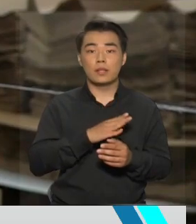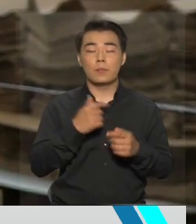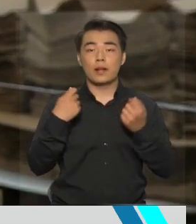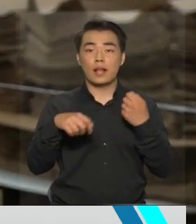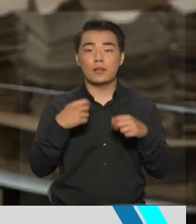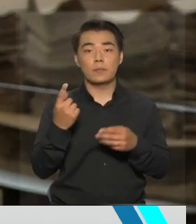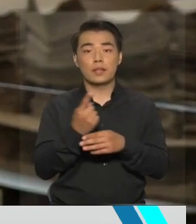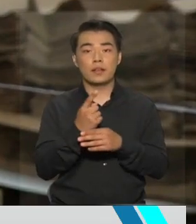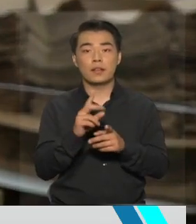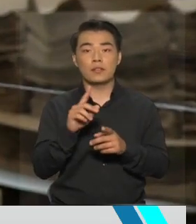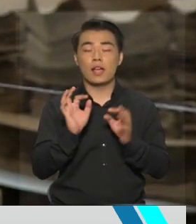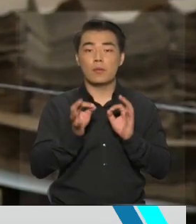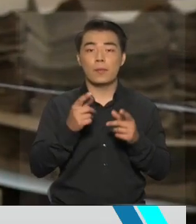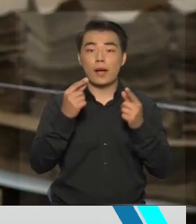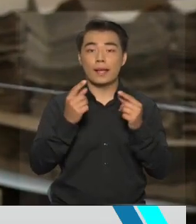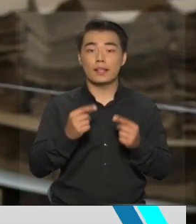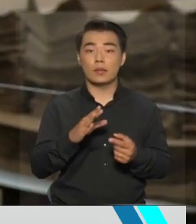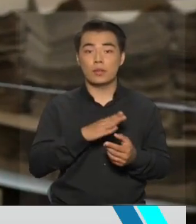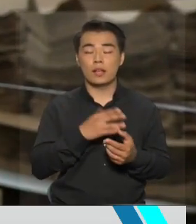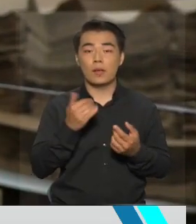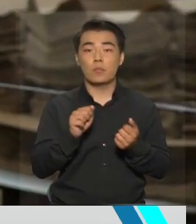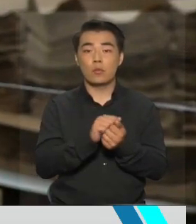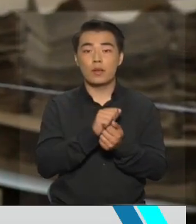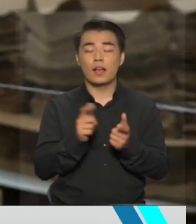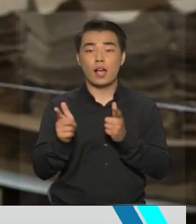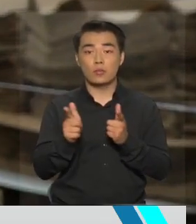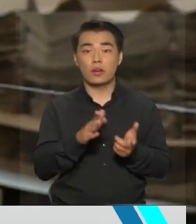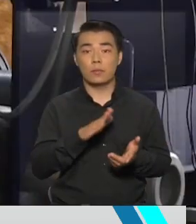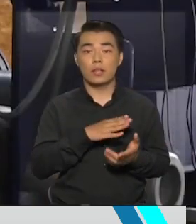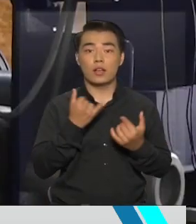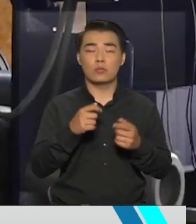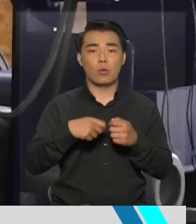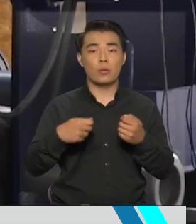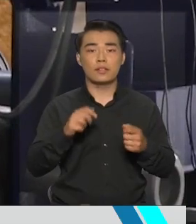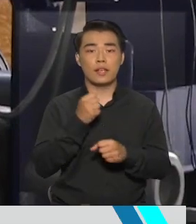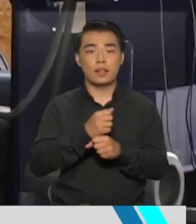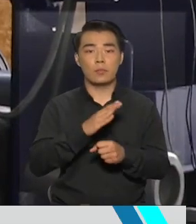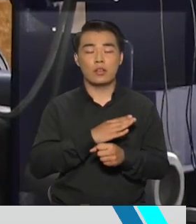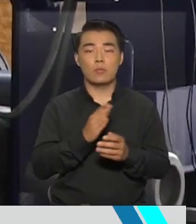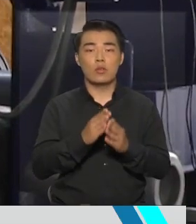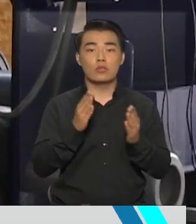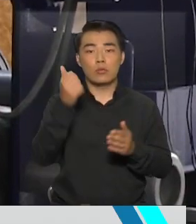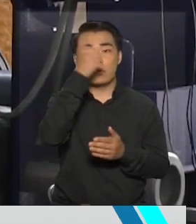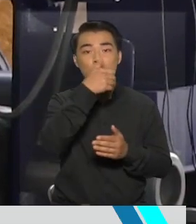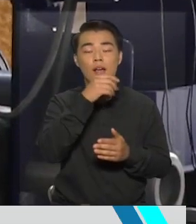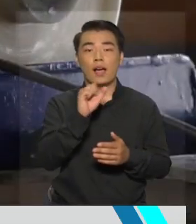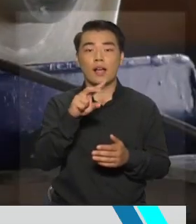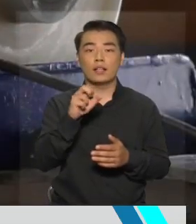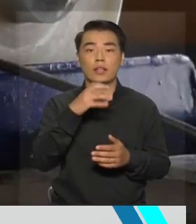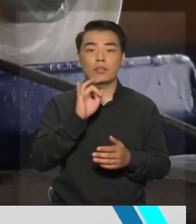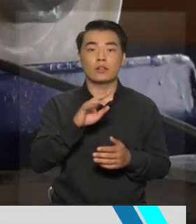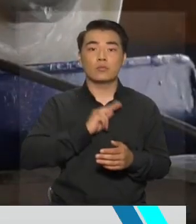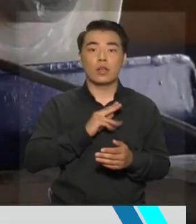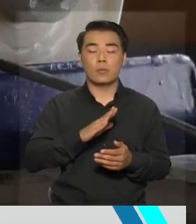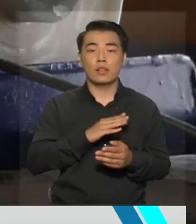сделаем под нормальный пакет. Ну, мы изготовили, ну, долго делали. Больше года Александр Геннадьевич трудился только